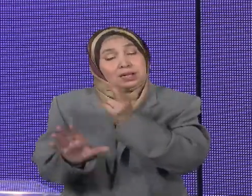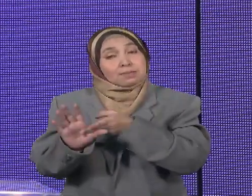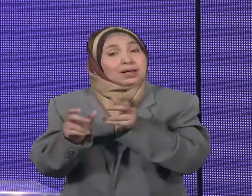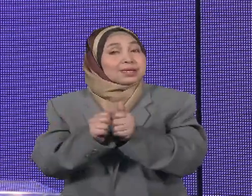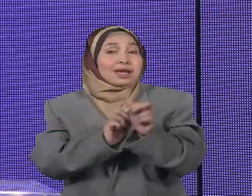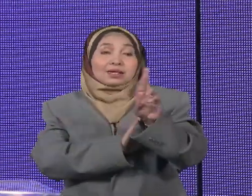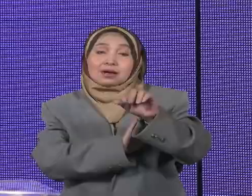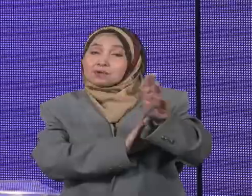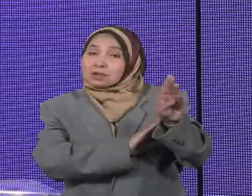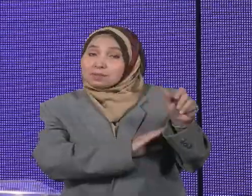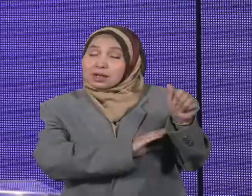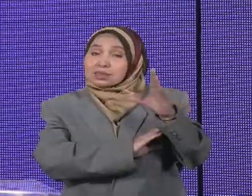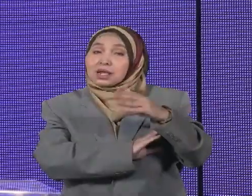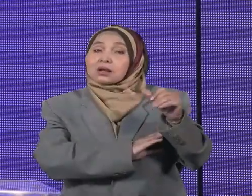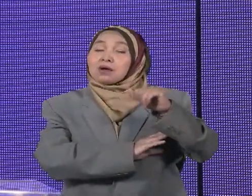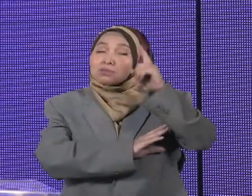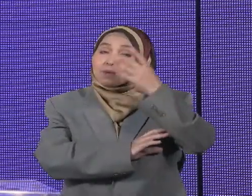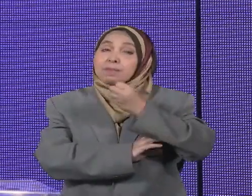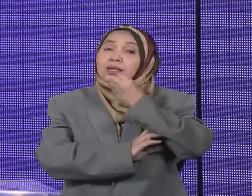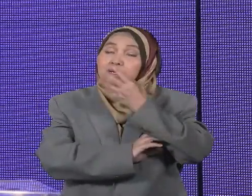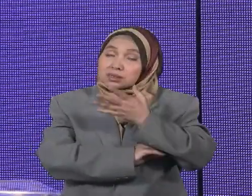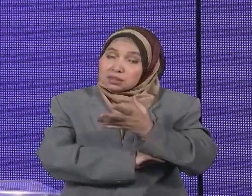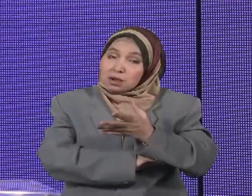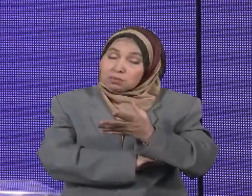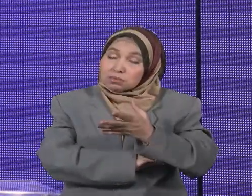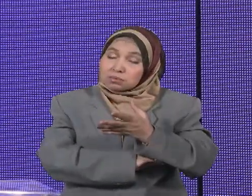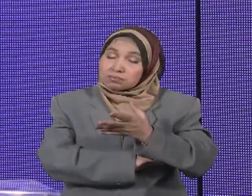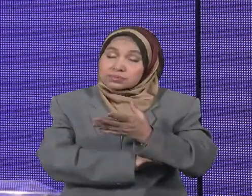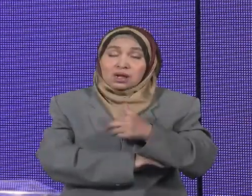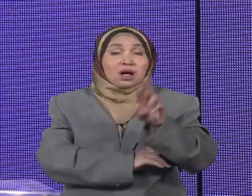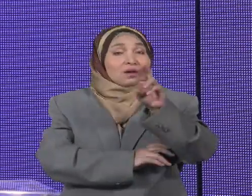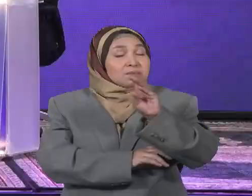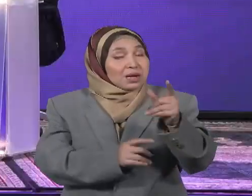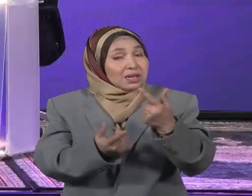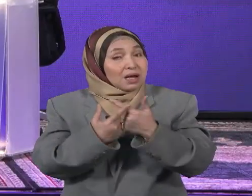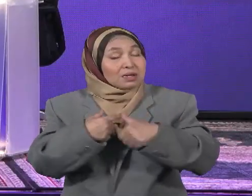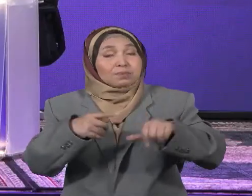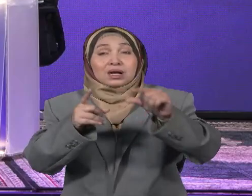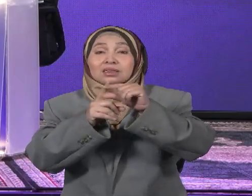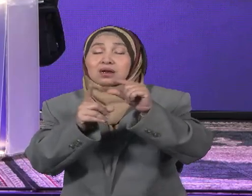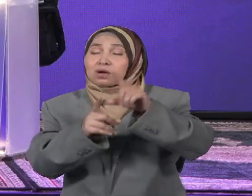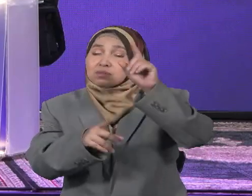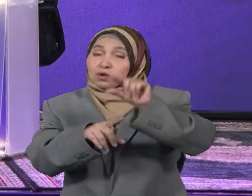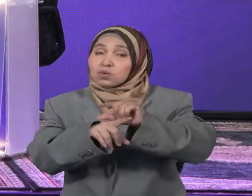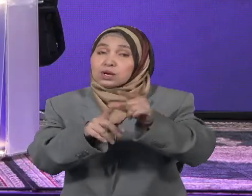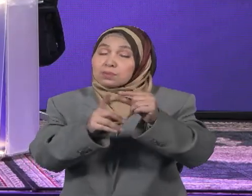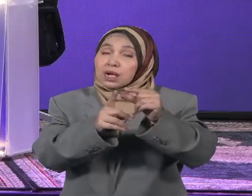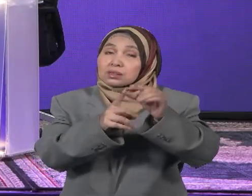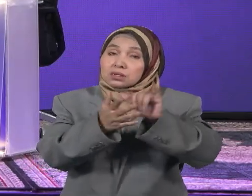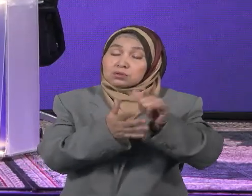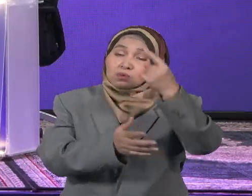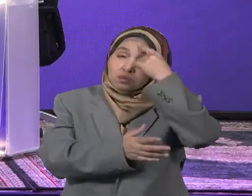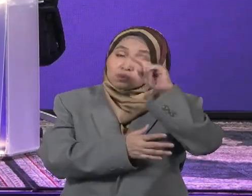riba ini. Dan Allah menyatakan wayurbis sadaqat. Riba itu daripada perkataan raba itu, Allah gunakan perkataan itu